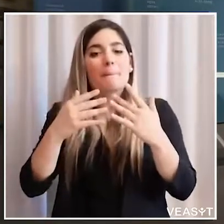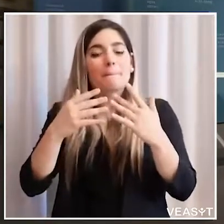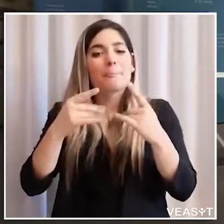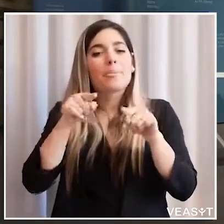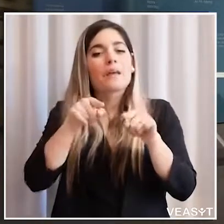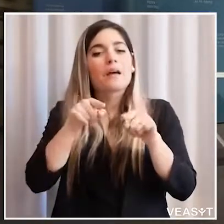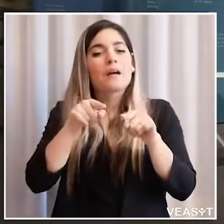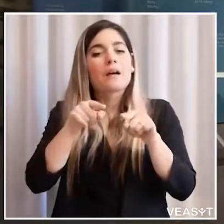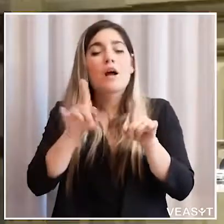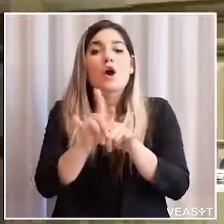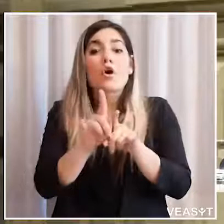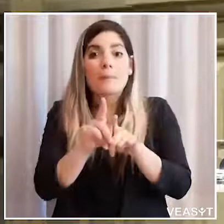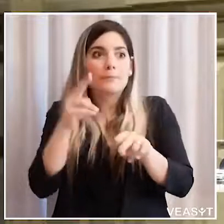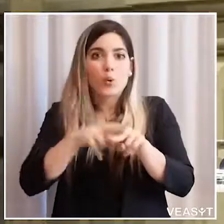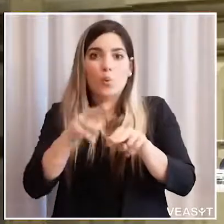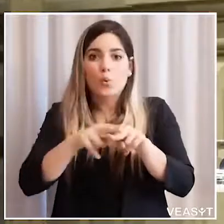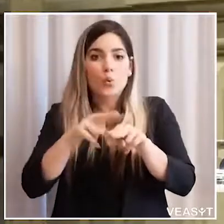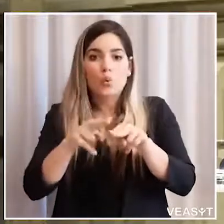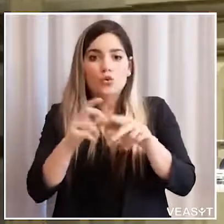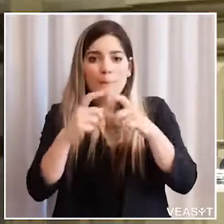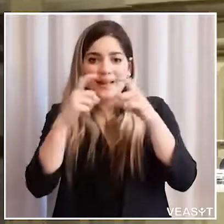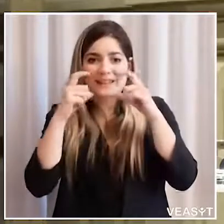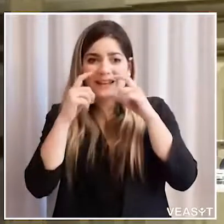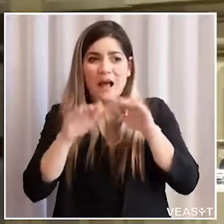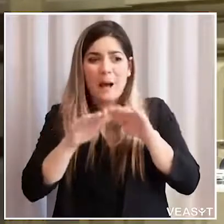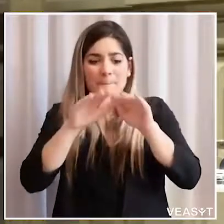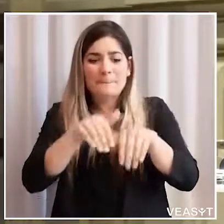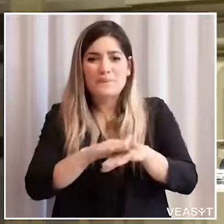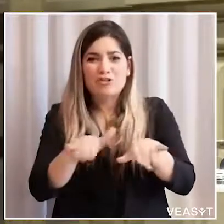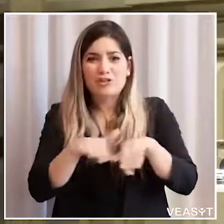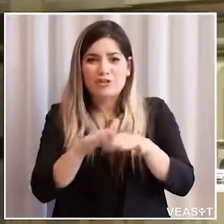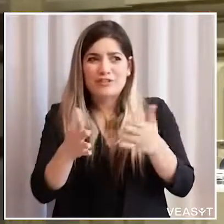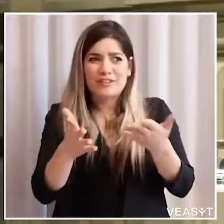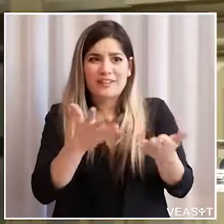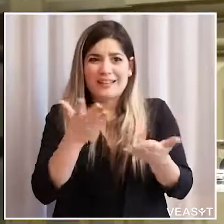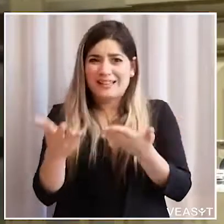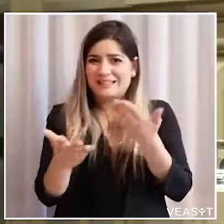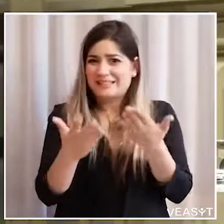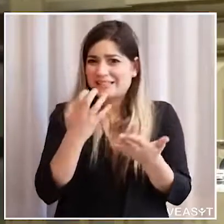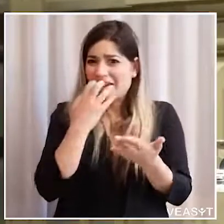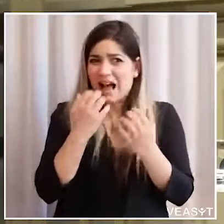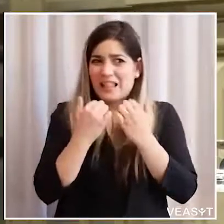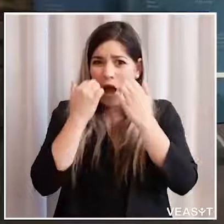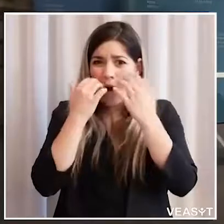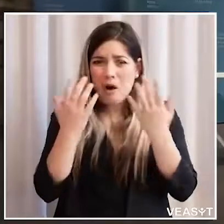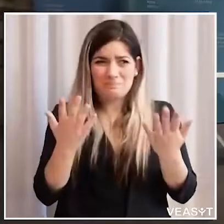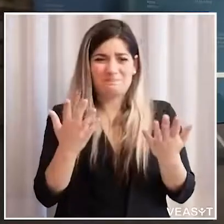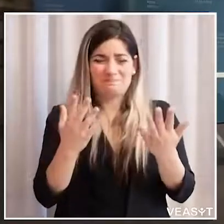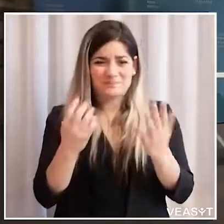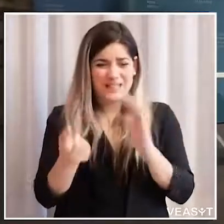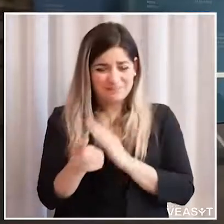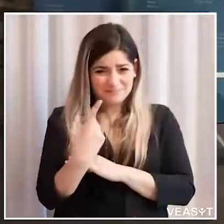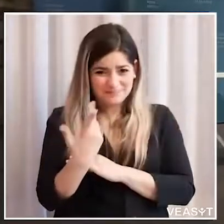è sempre le terme di milano impongono addirittura l'uso della mascherina in piscina e cosa ritiene opportuno di